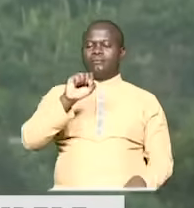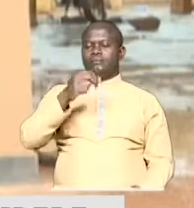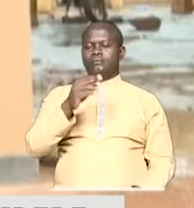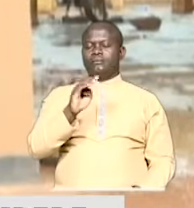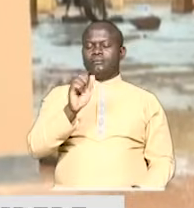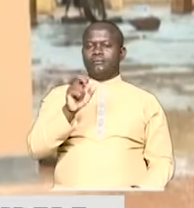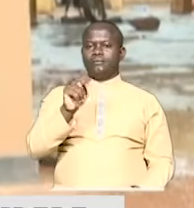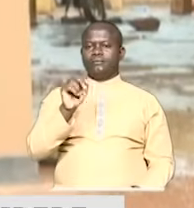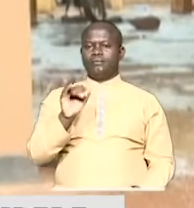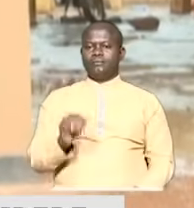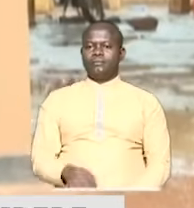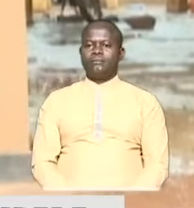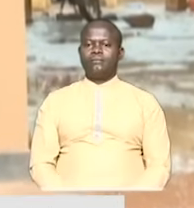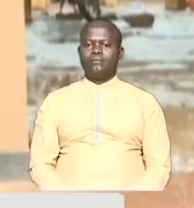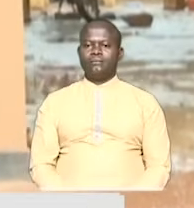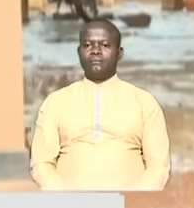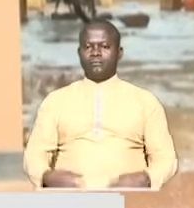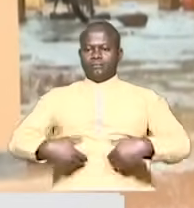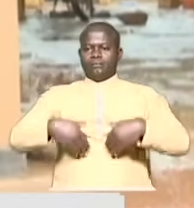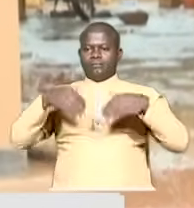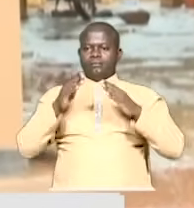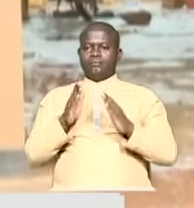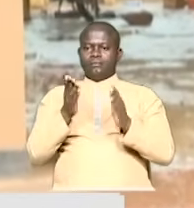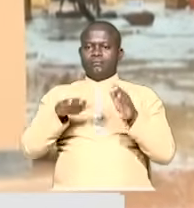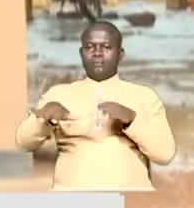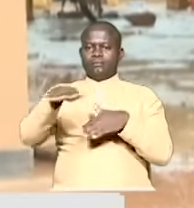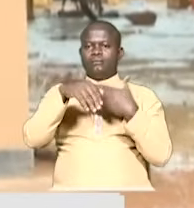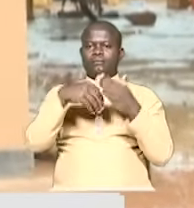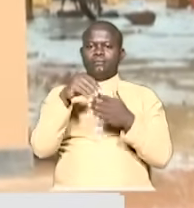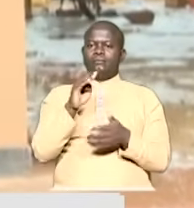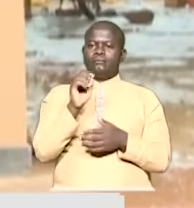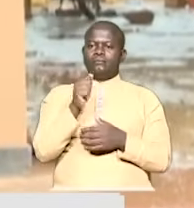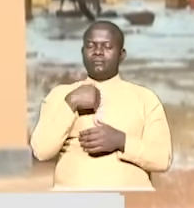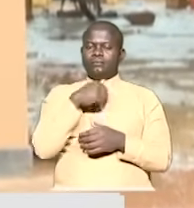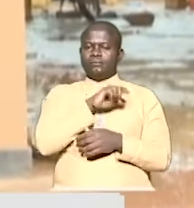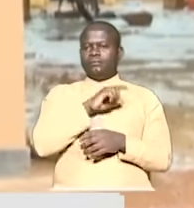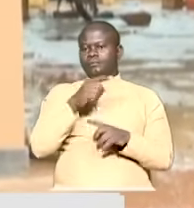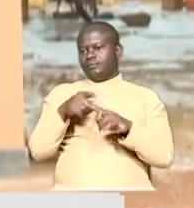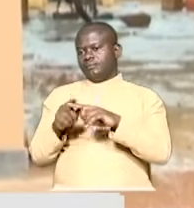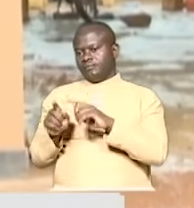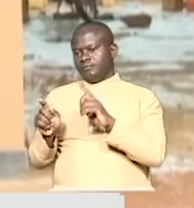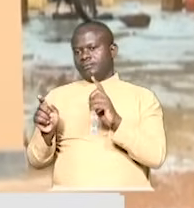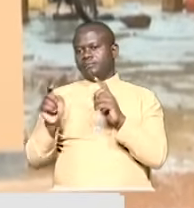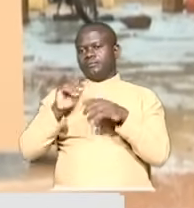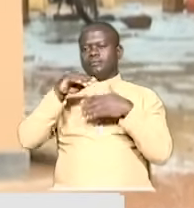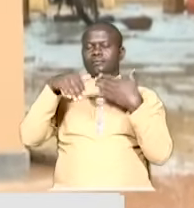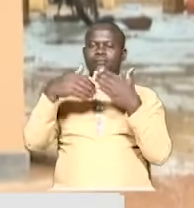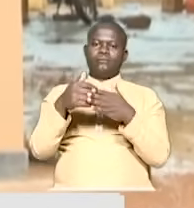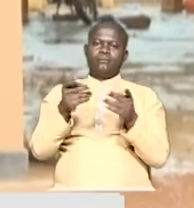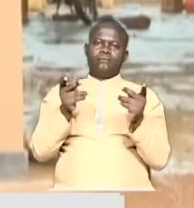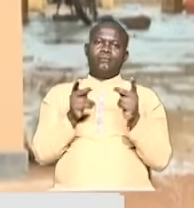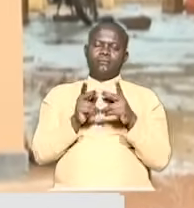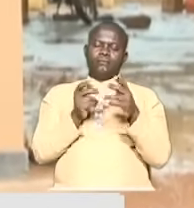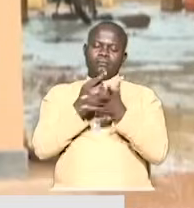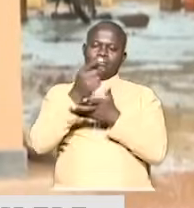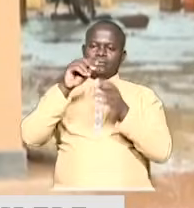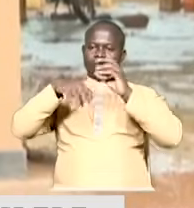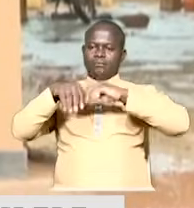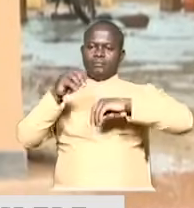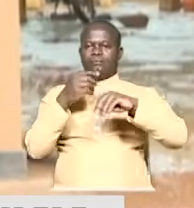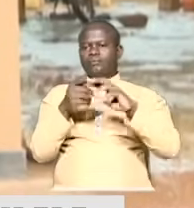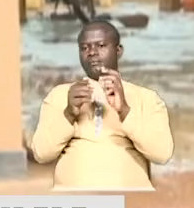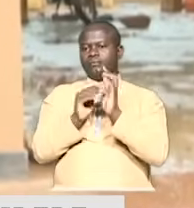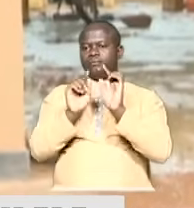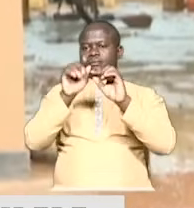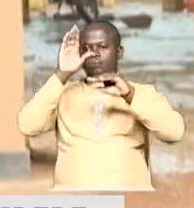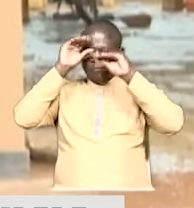Claude. Urubyiruko rwa kuri Base rwo rufite amahirwe atandukanye n'indi mirenge iri muri aka karere. Aka gakiriro baze bakabyaza umusaruro bagende